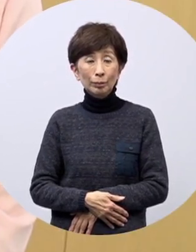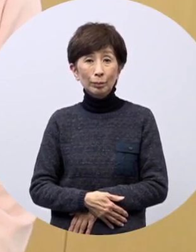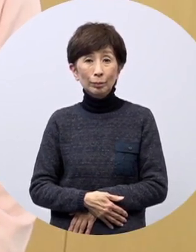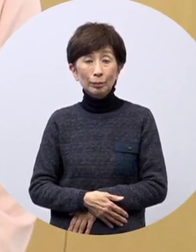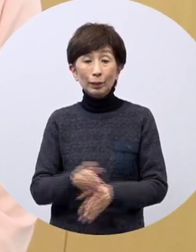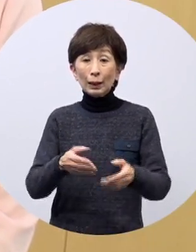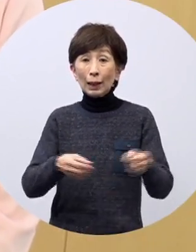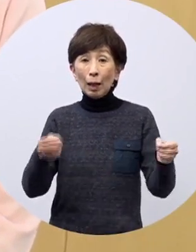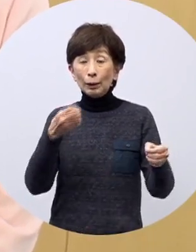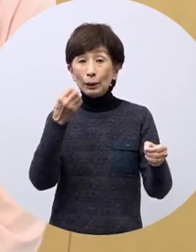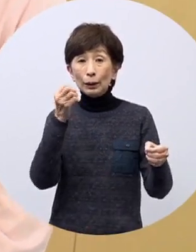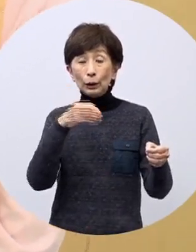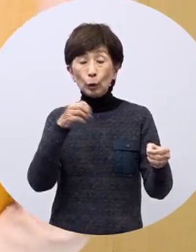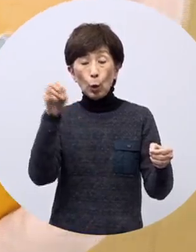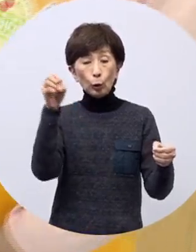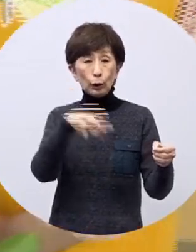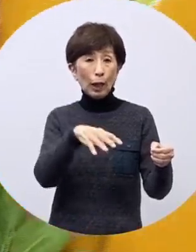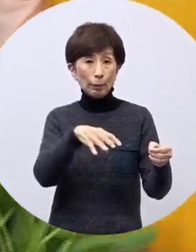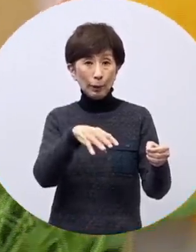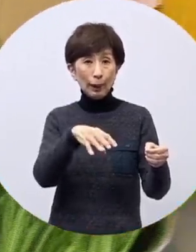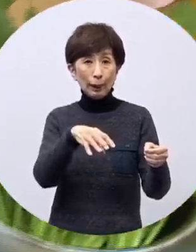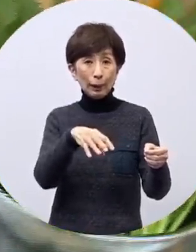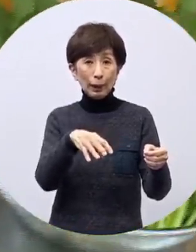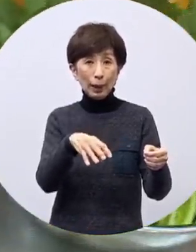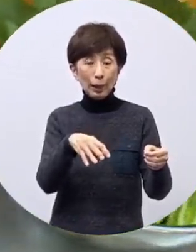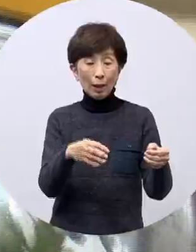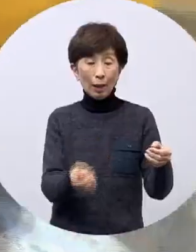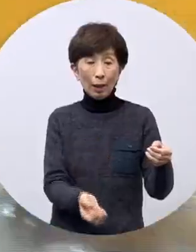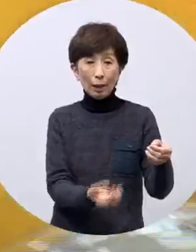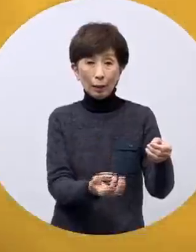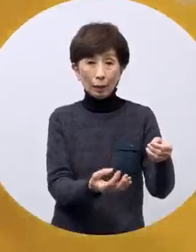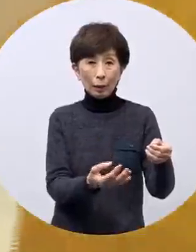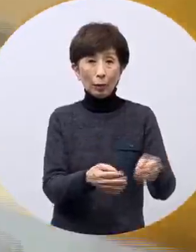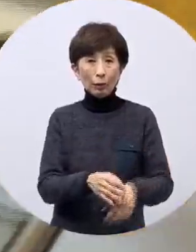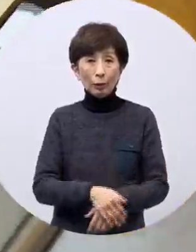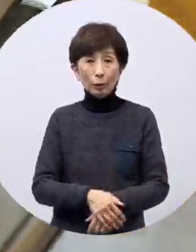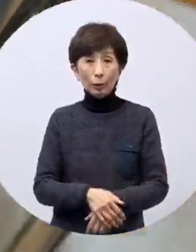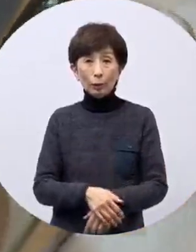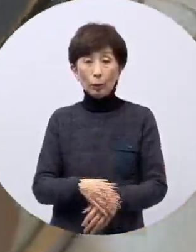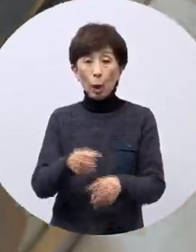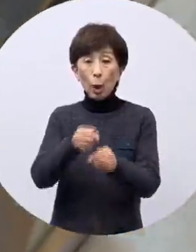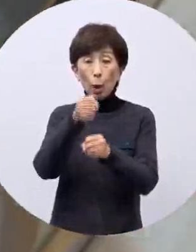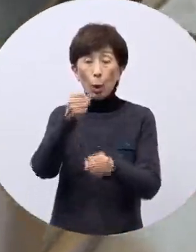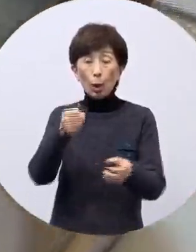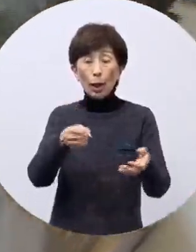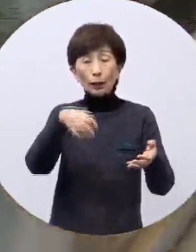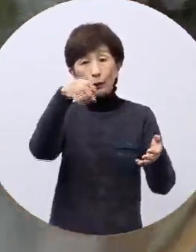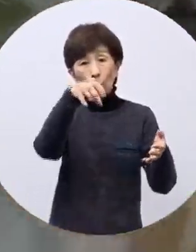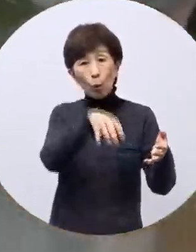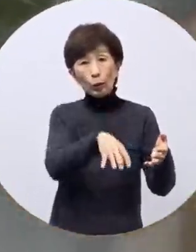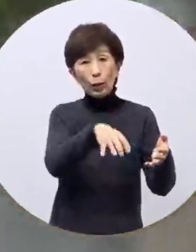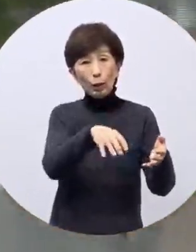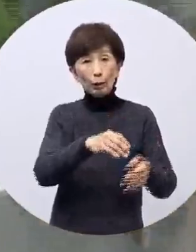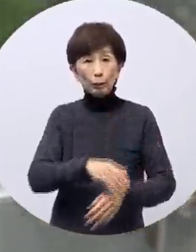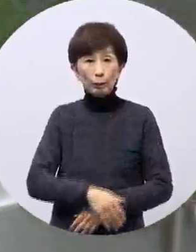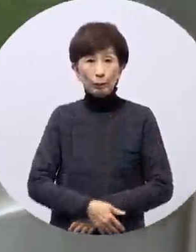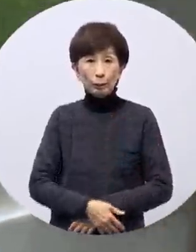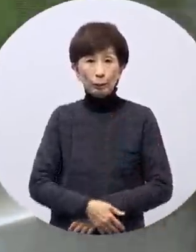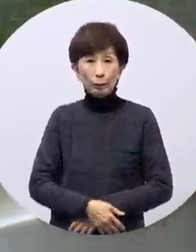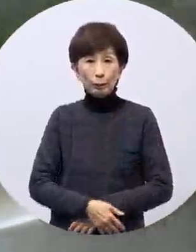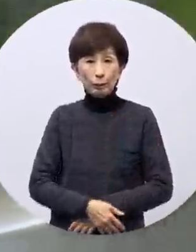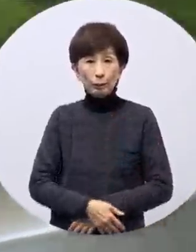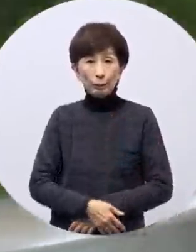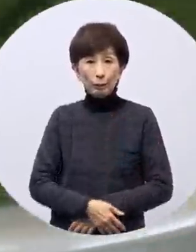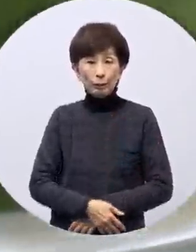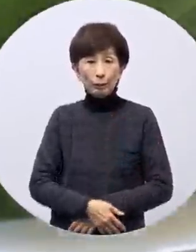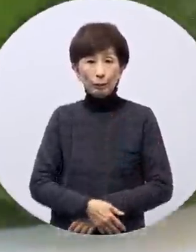鍋に塩を一つかみ入れます。 はい、ほうれん草を茹でてきますね。 はい、 ちょっと根